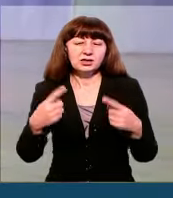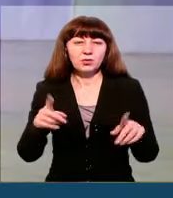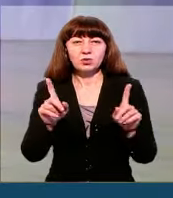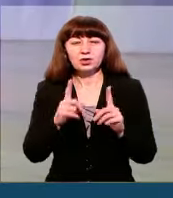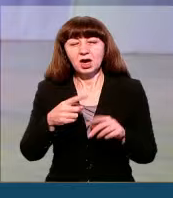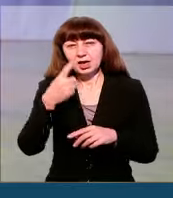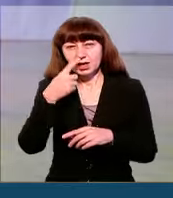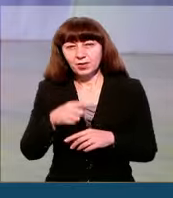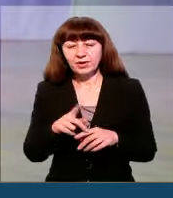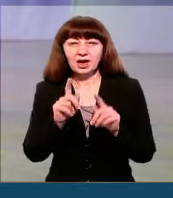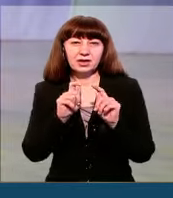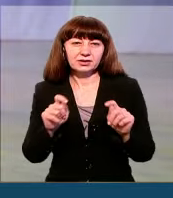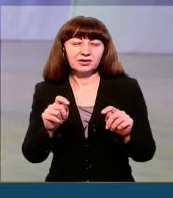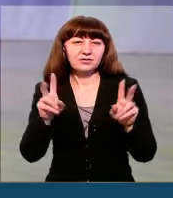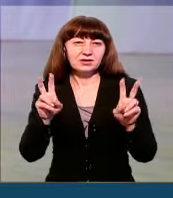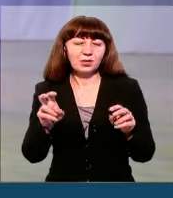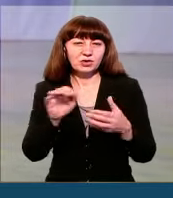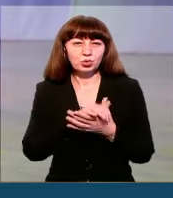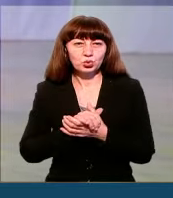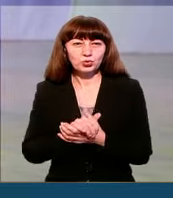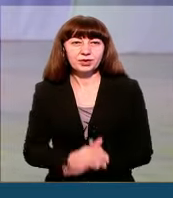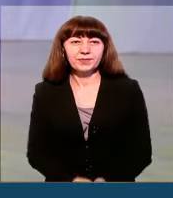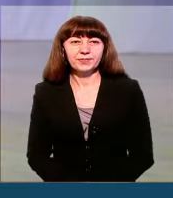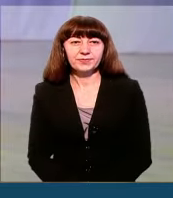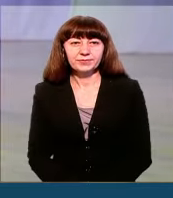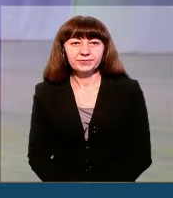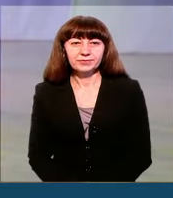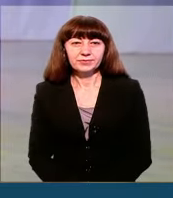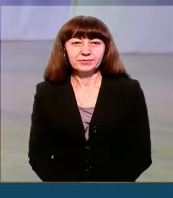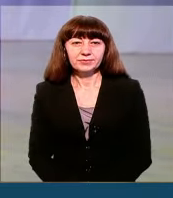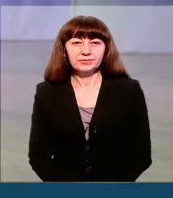номера, раскрывал тему единства, дружбы и толерантности.